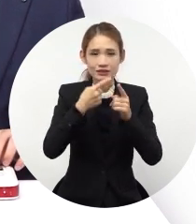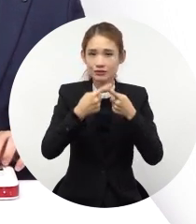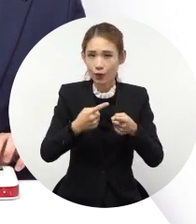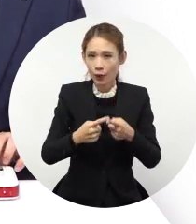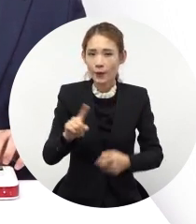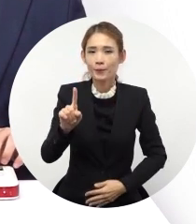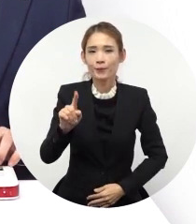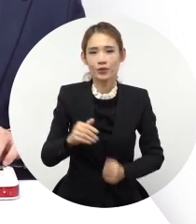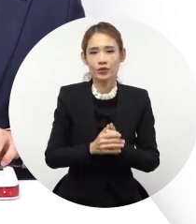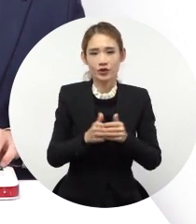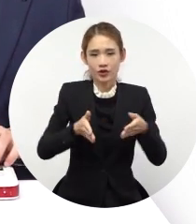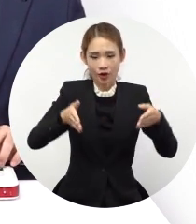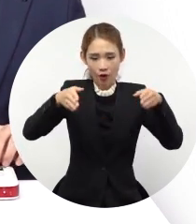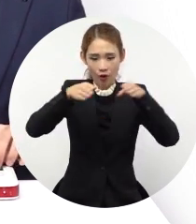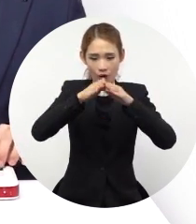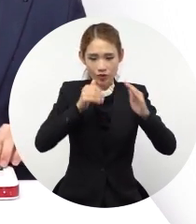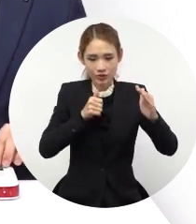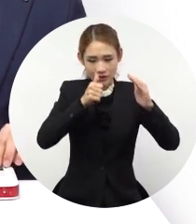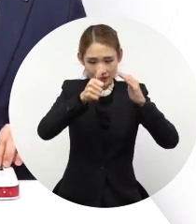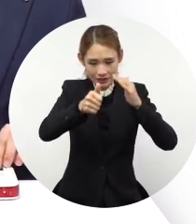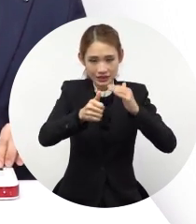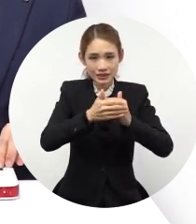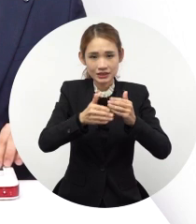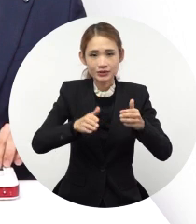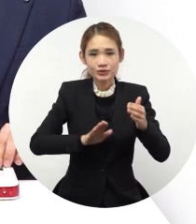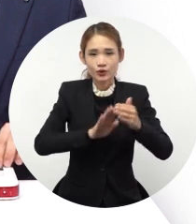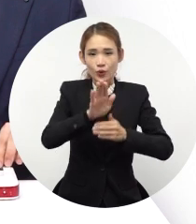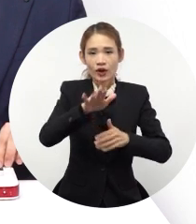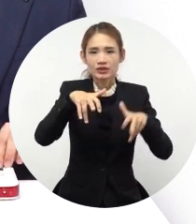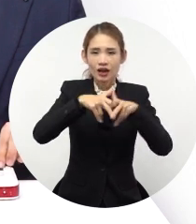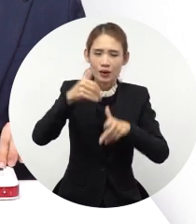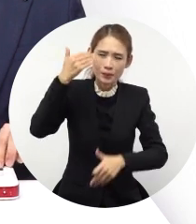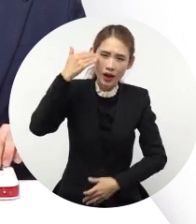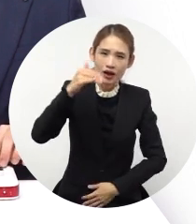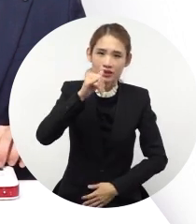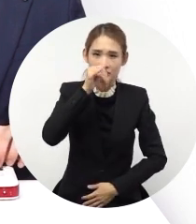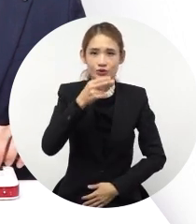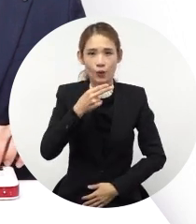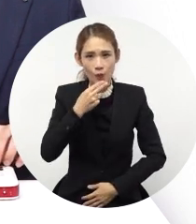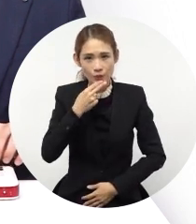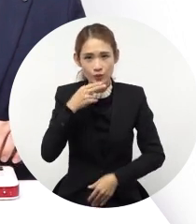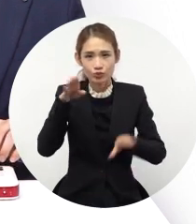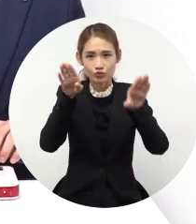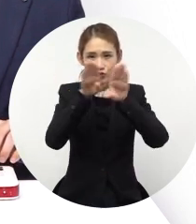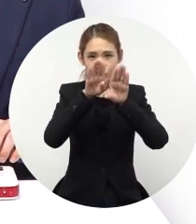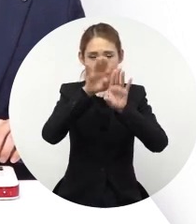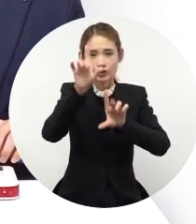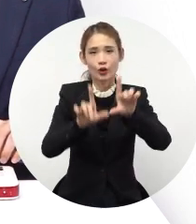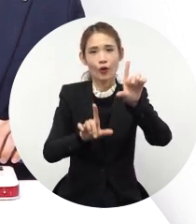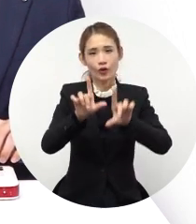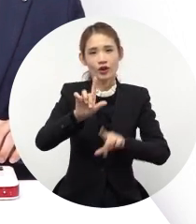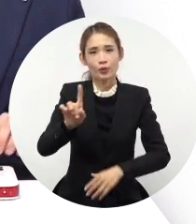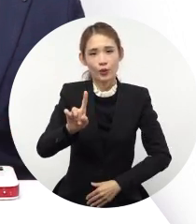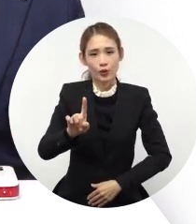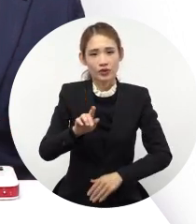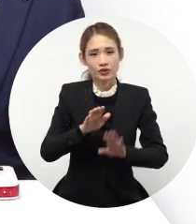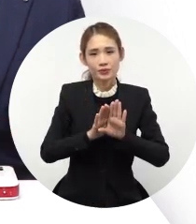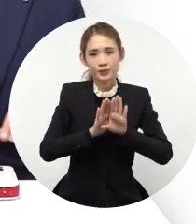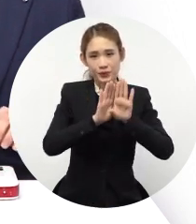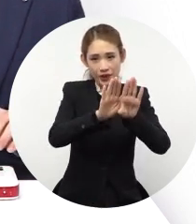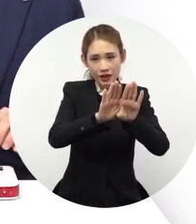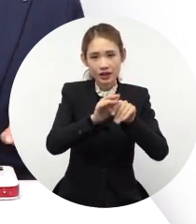평가할까요? 건물 진입로에 장애물이 있는지 없는지, 또 출입로의 문의 형태가 어떤지, 이게